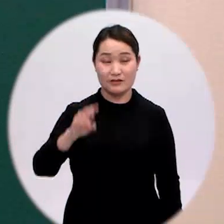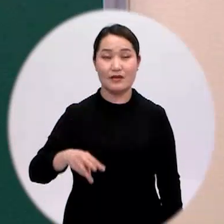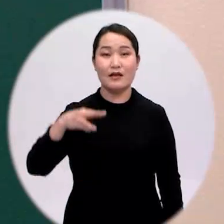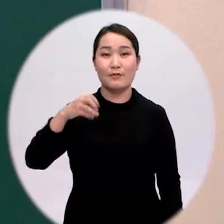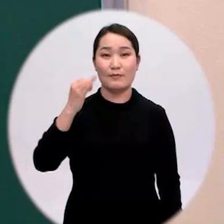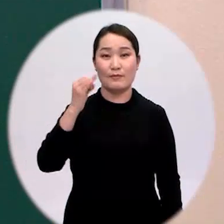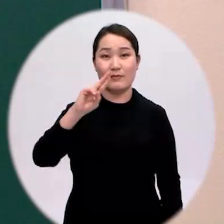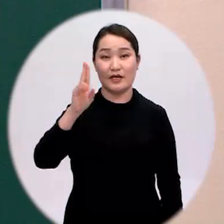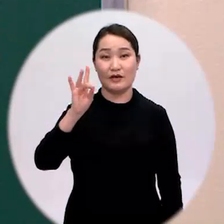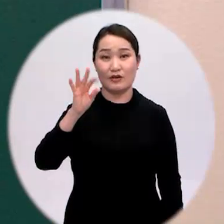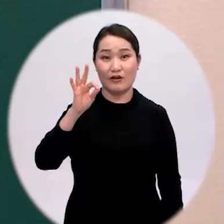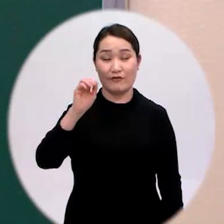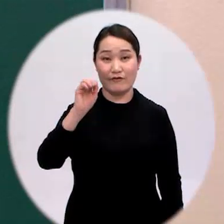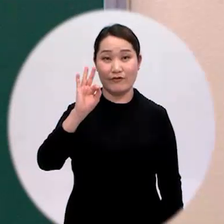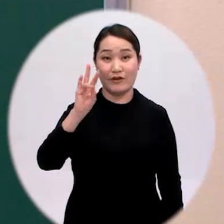микрофон,